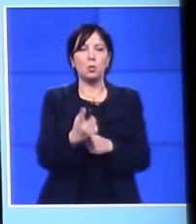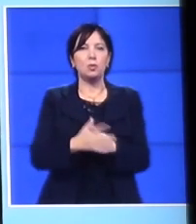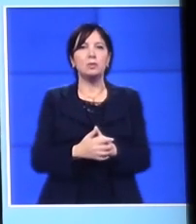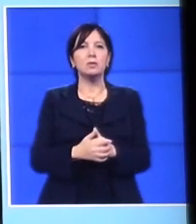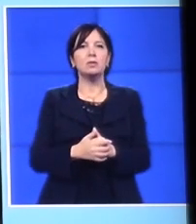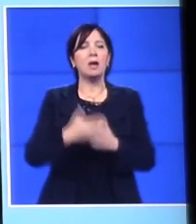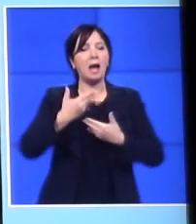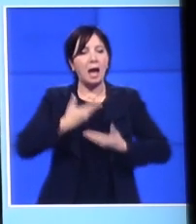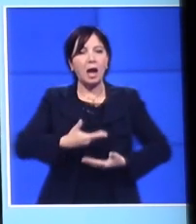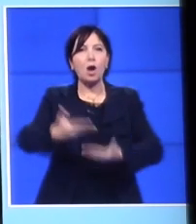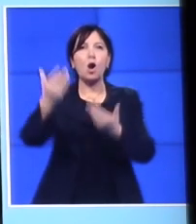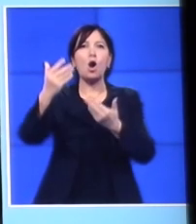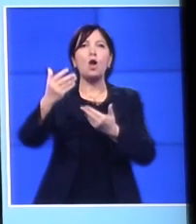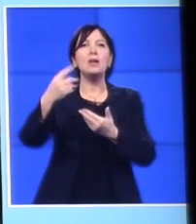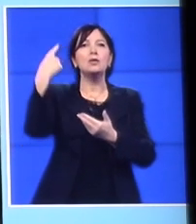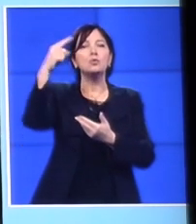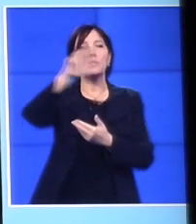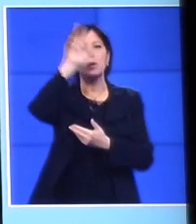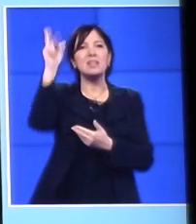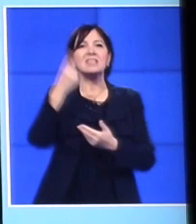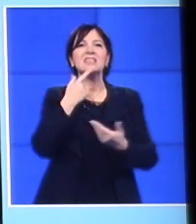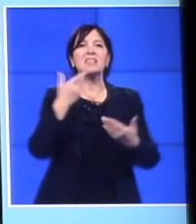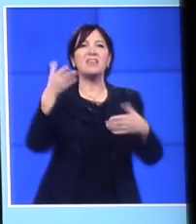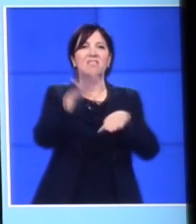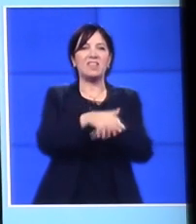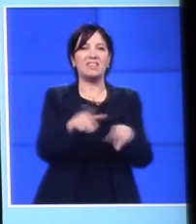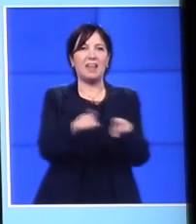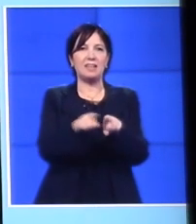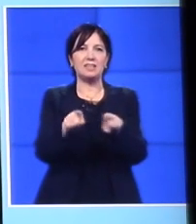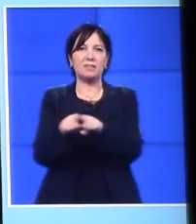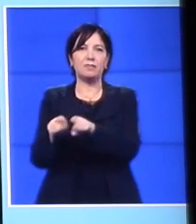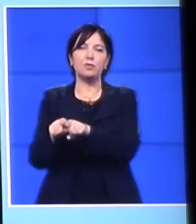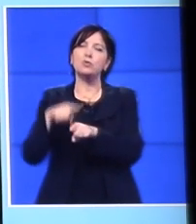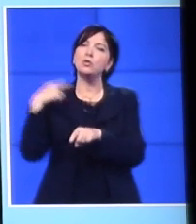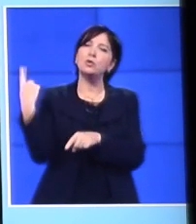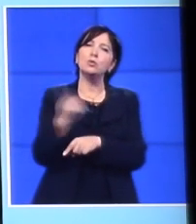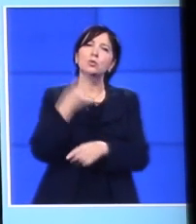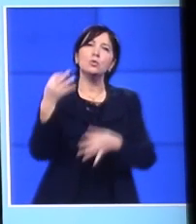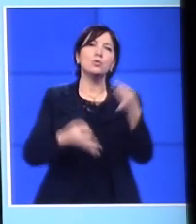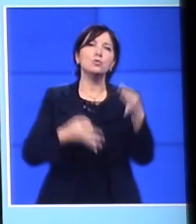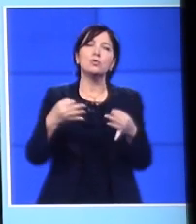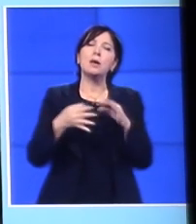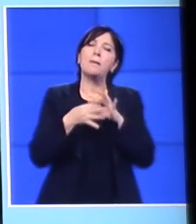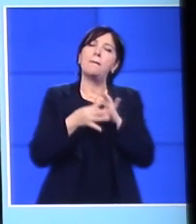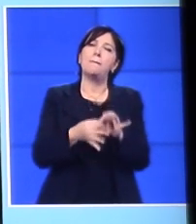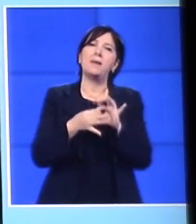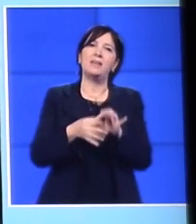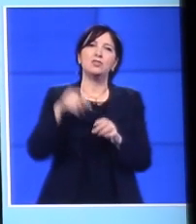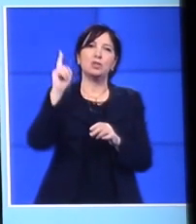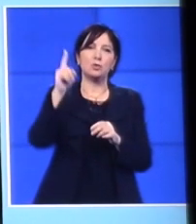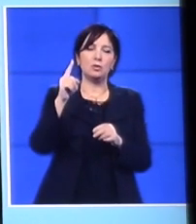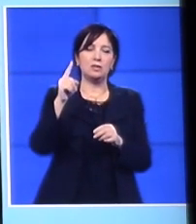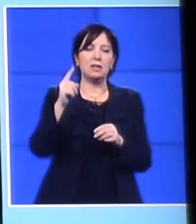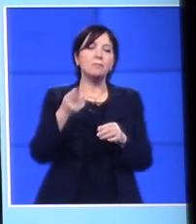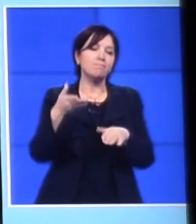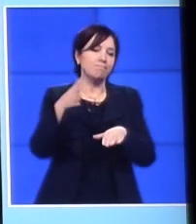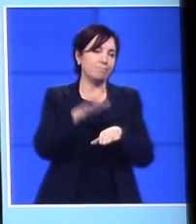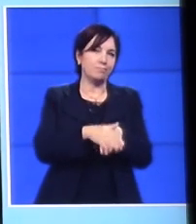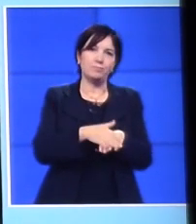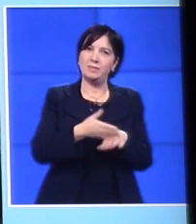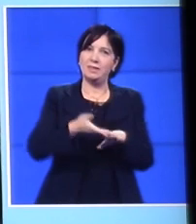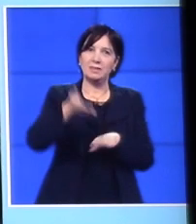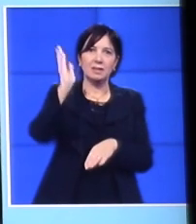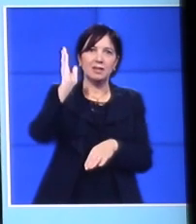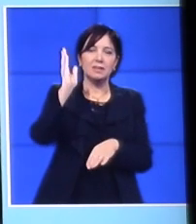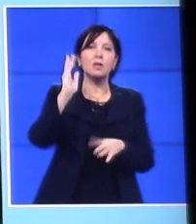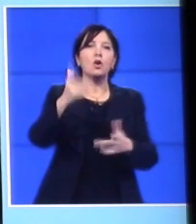Accogli nel tuo regno i nostri fratelli defunti e tutti i giusti che in pace con te hanno lasciato questo mondo.